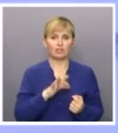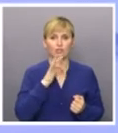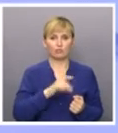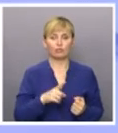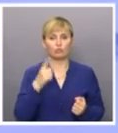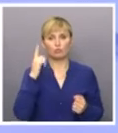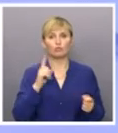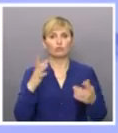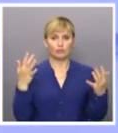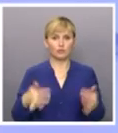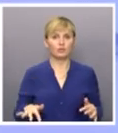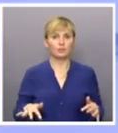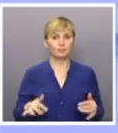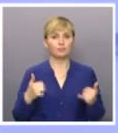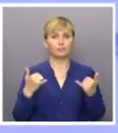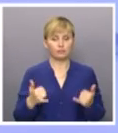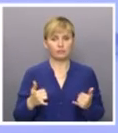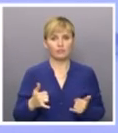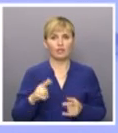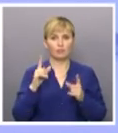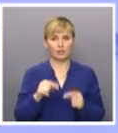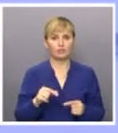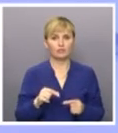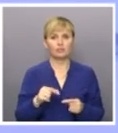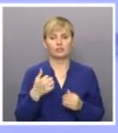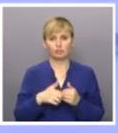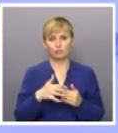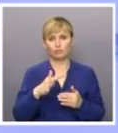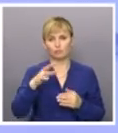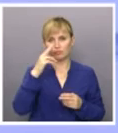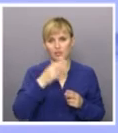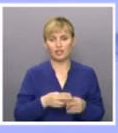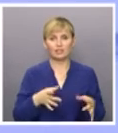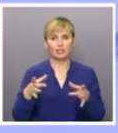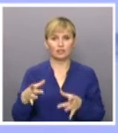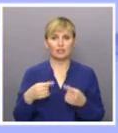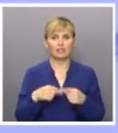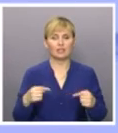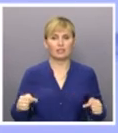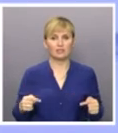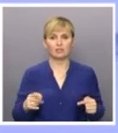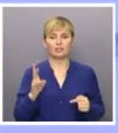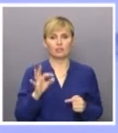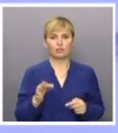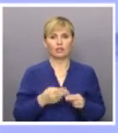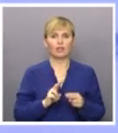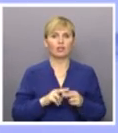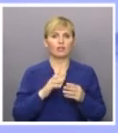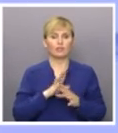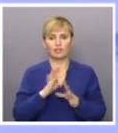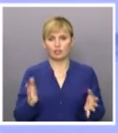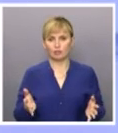что все, теперь пойдет вперед все дело, будут брать озера, переводить в рыбоводство, вот. Но этого не